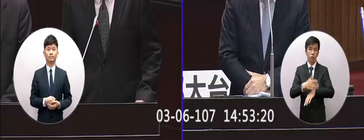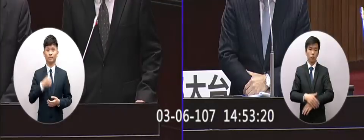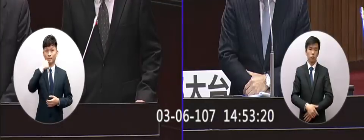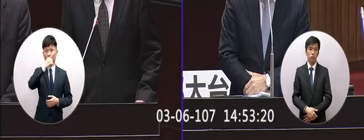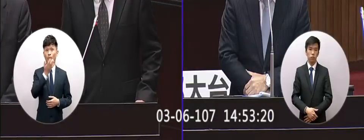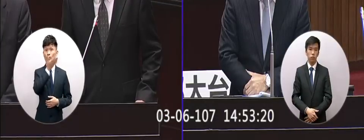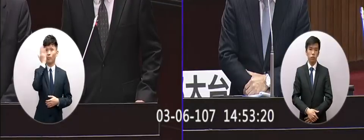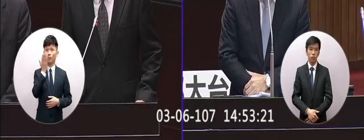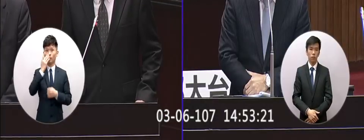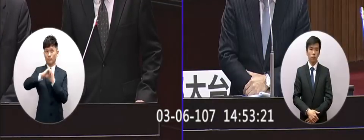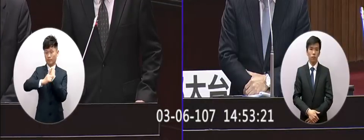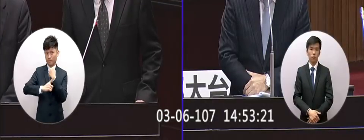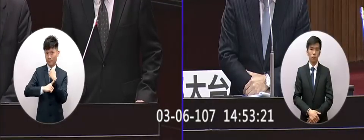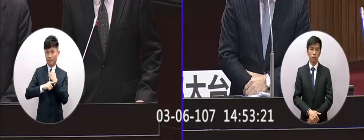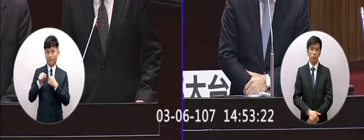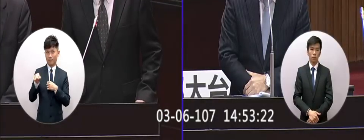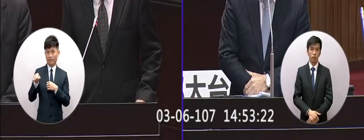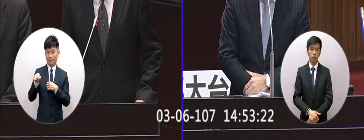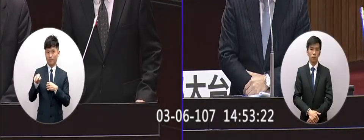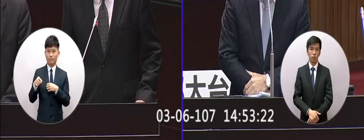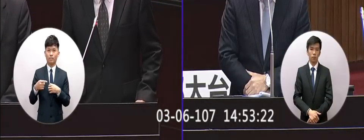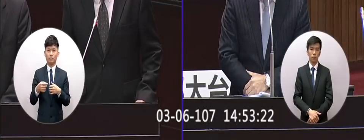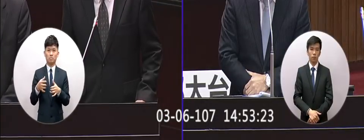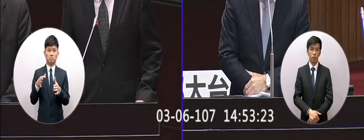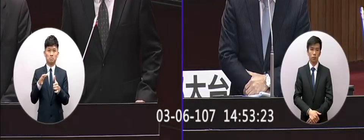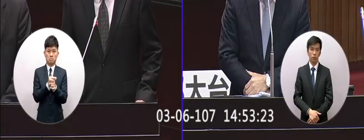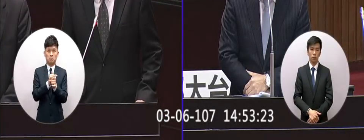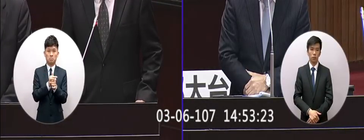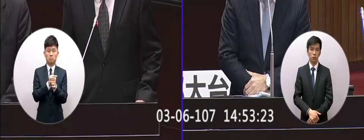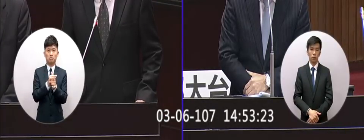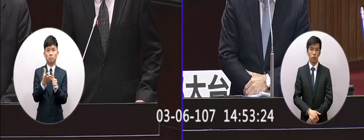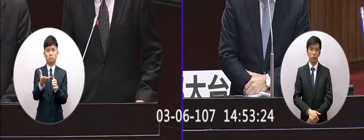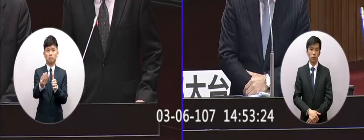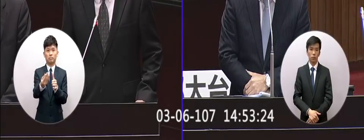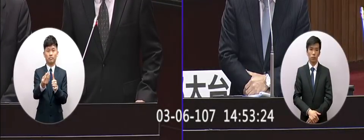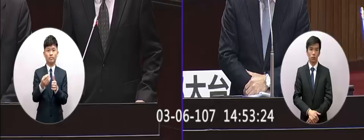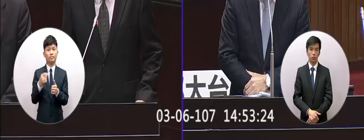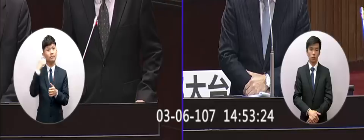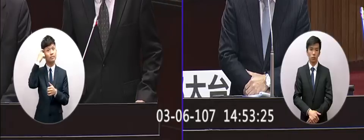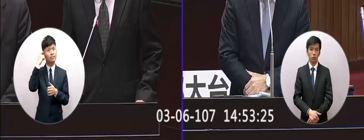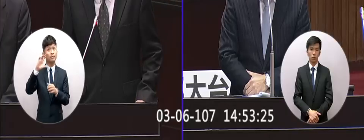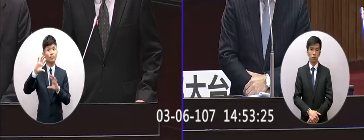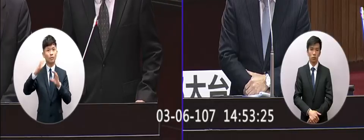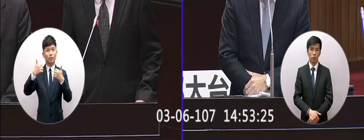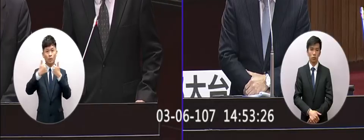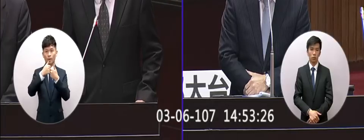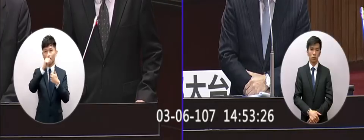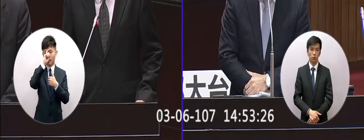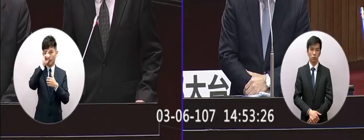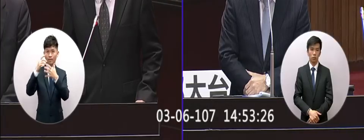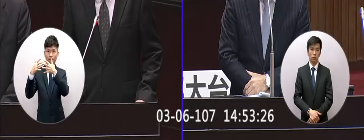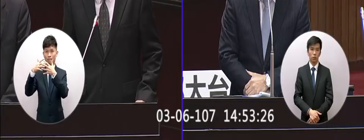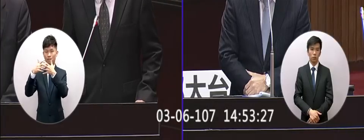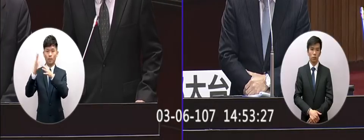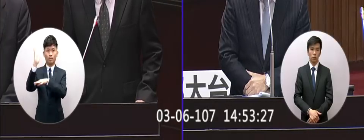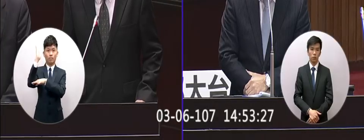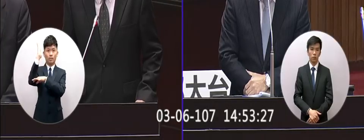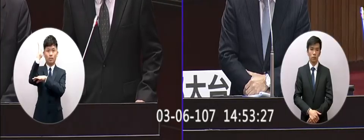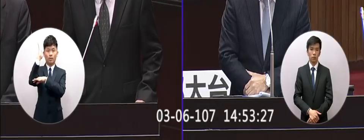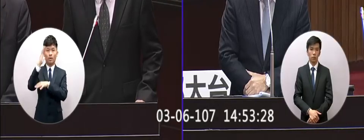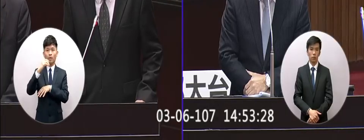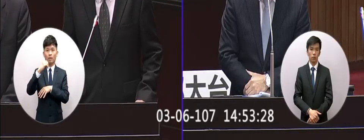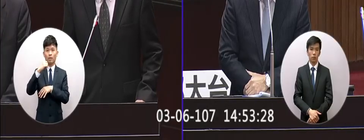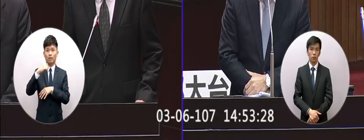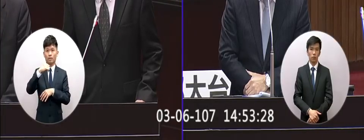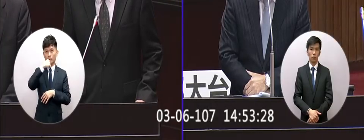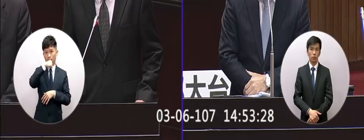台湾旅行法，它是一个没有拘束力的法案。这个只是代表国会希望美国行政部门能够提升台湾跟